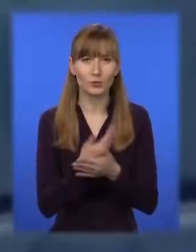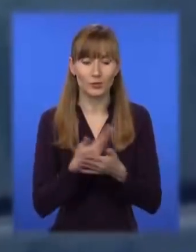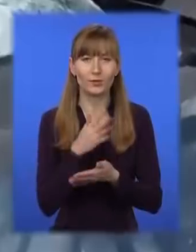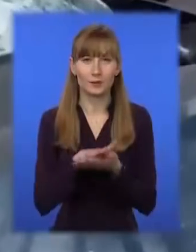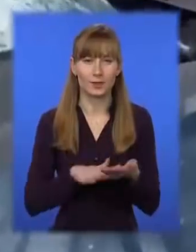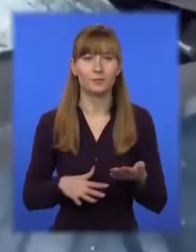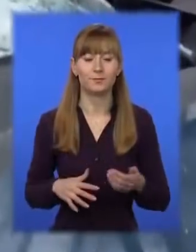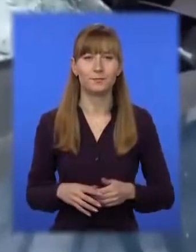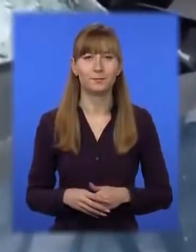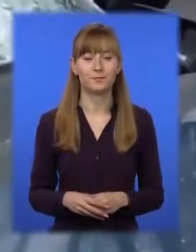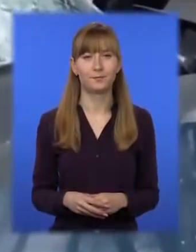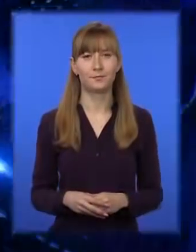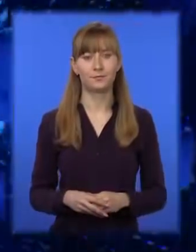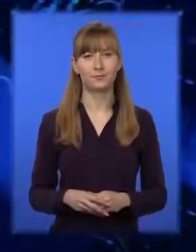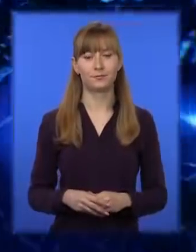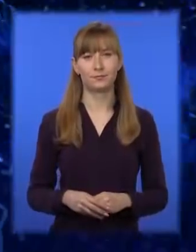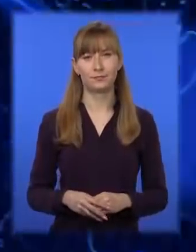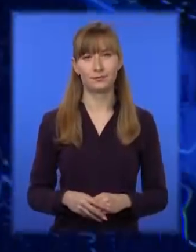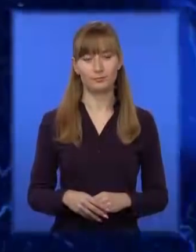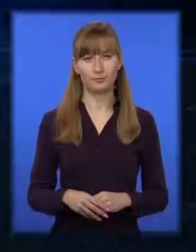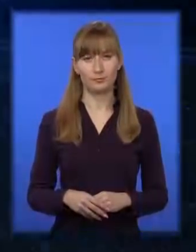Подробиці новин далі.